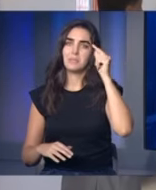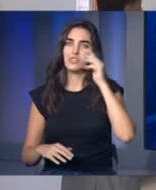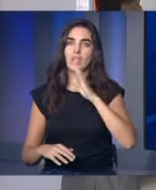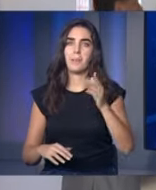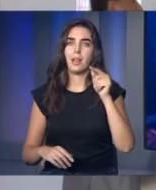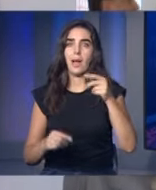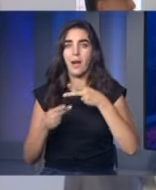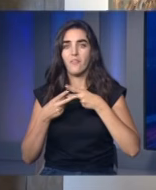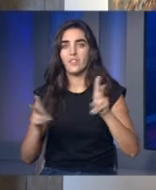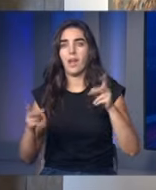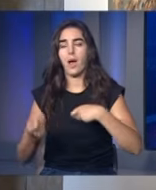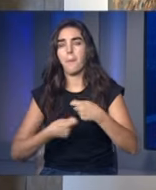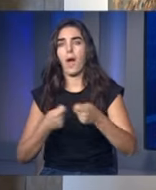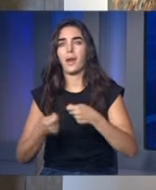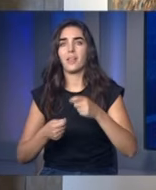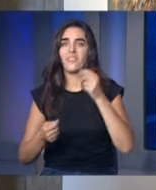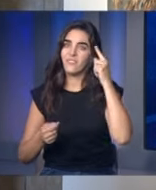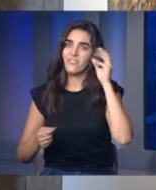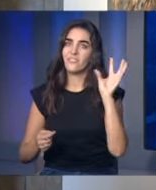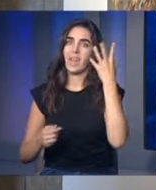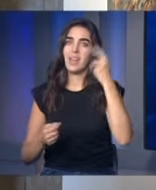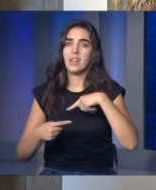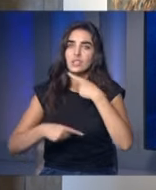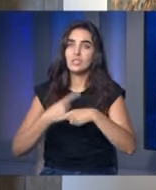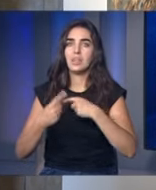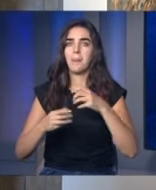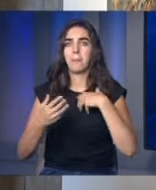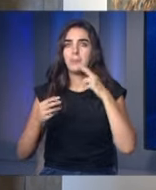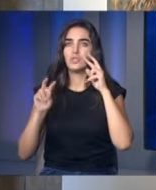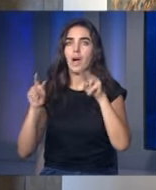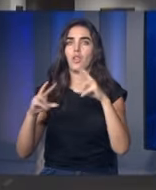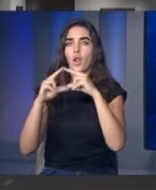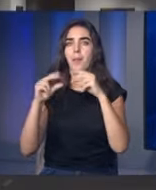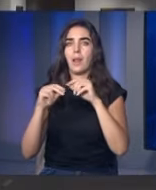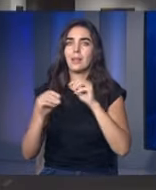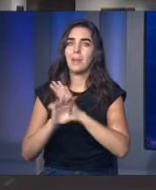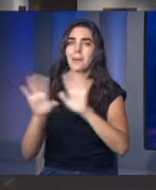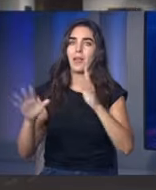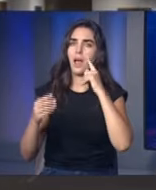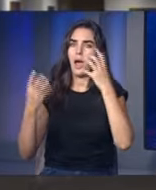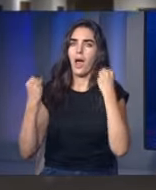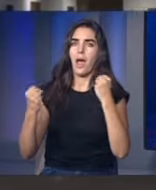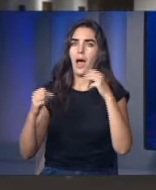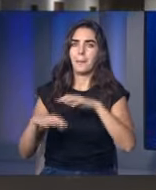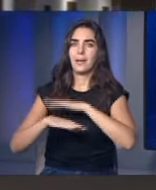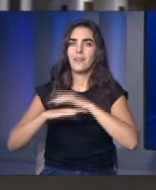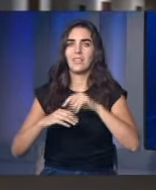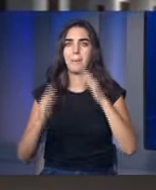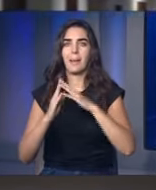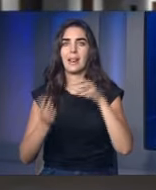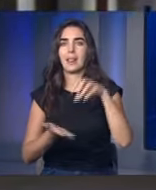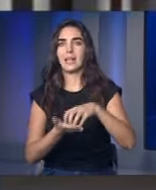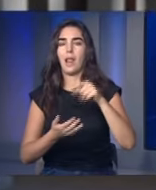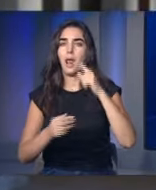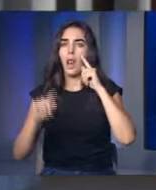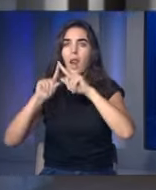نورة جنبلاط معلنة عن افتتاح معارض فنية تجسد مشهدية لبنان بطبيعته الخلابة. وفي